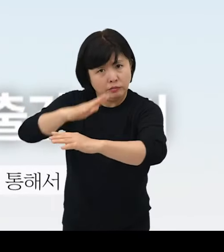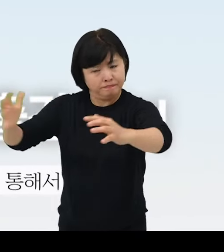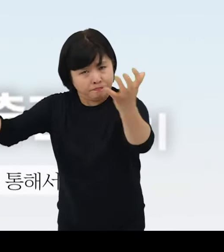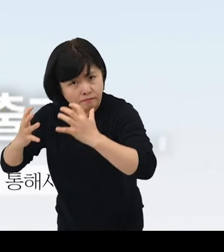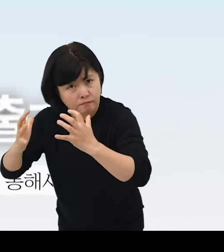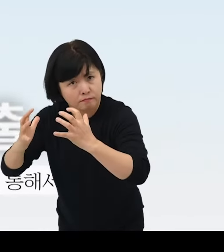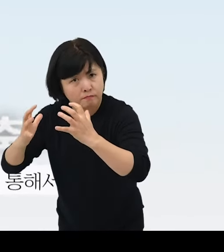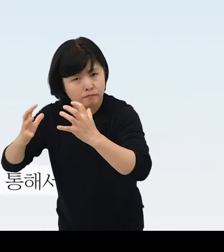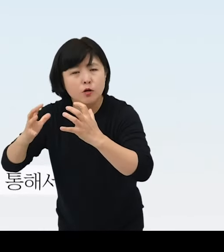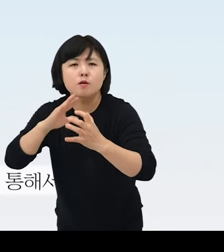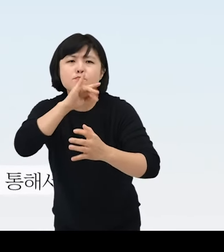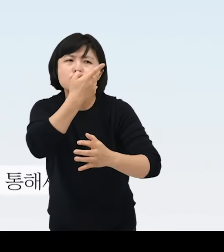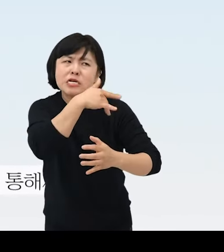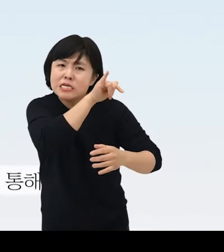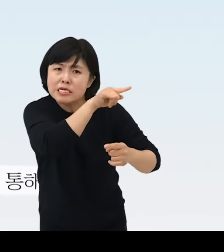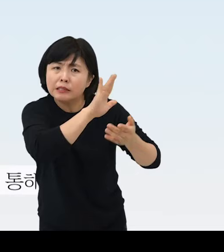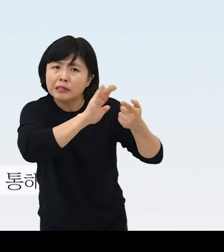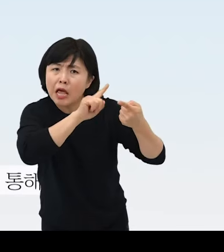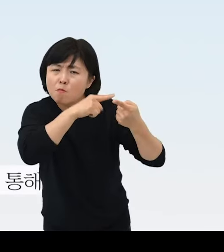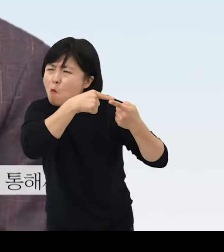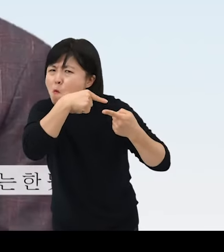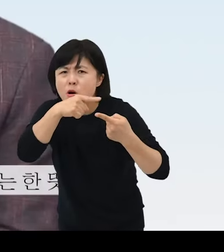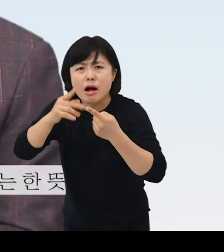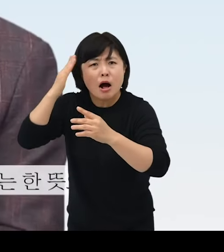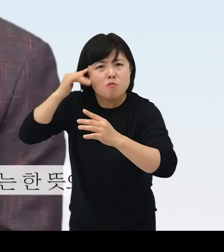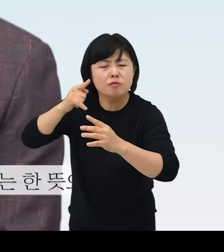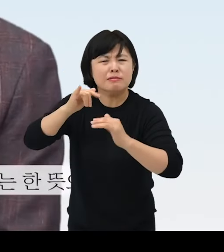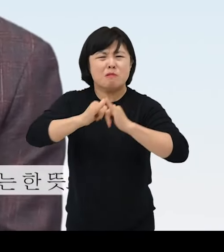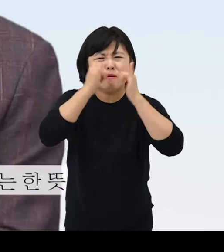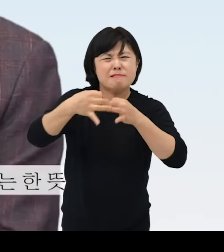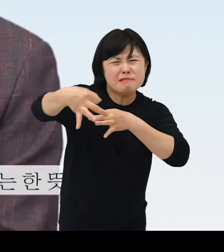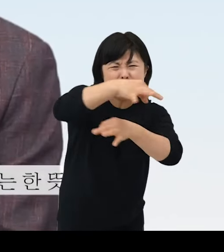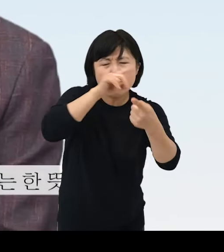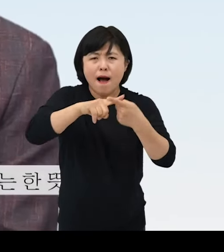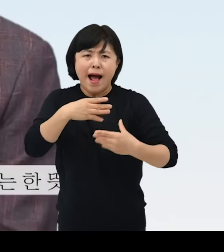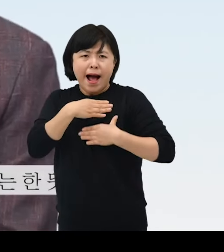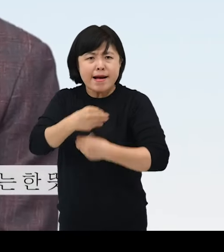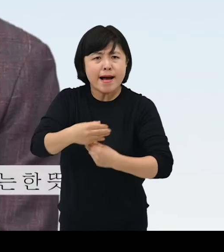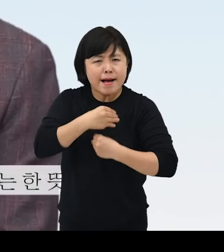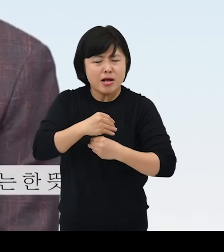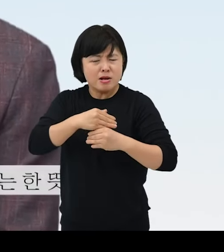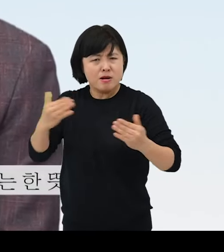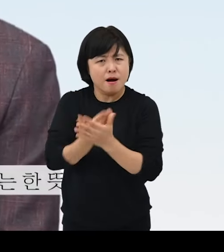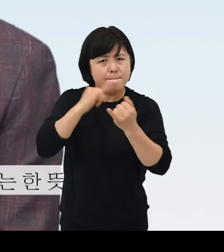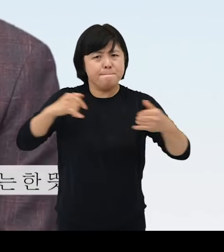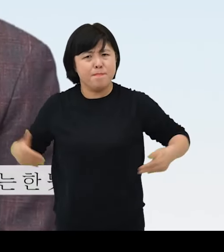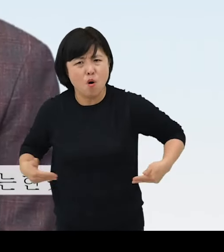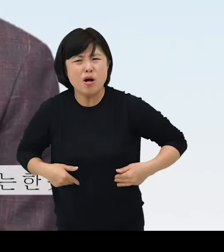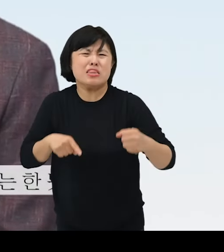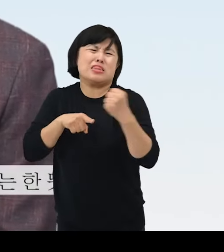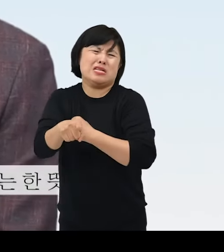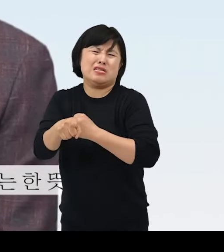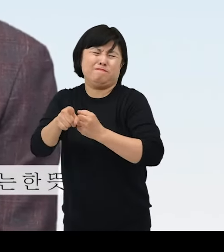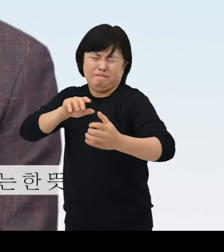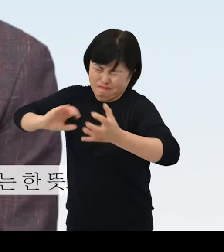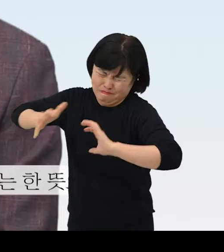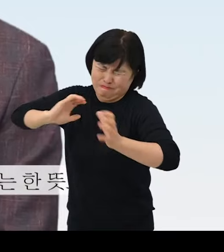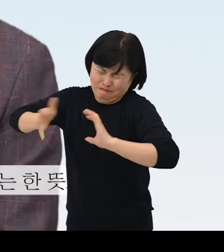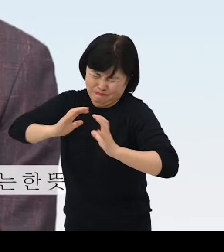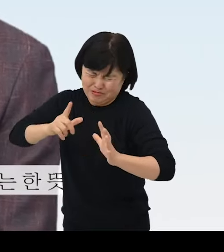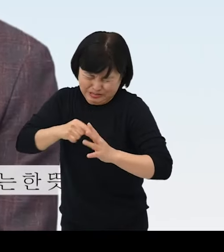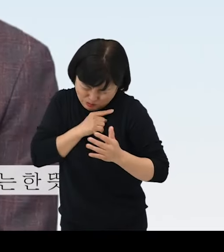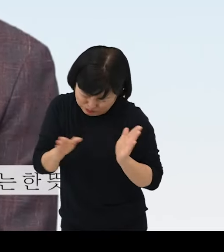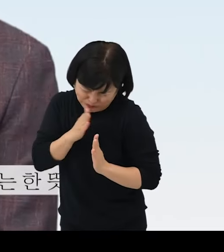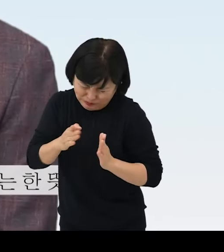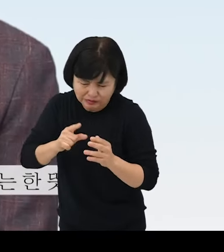교수들이 모여서 브루니의 책을 통해서 바로 우리나라의 사회적 경제를 제대로 안착시키고 성장시켜야